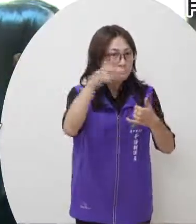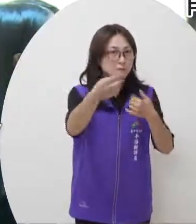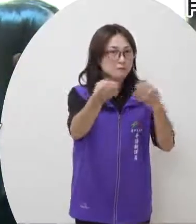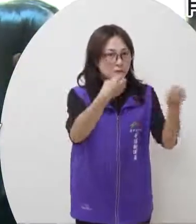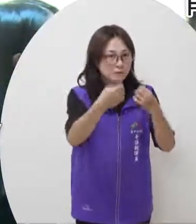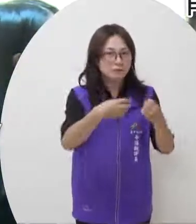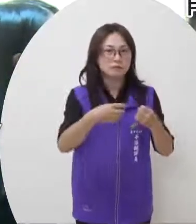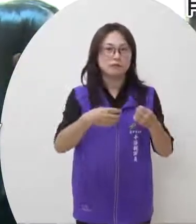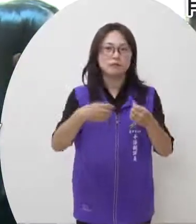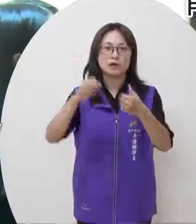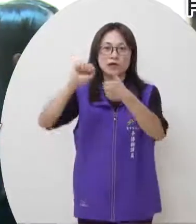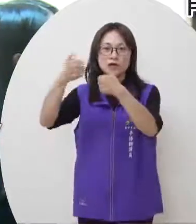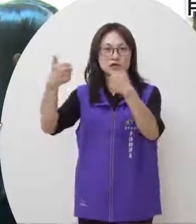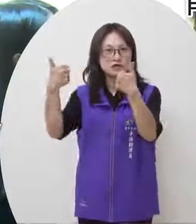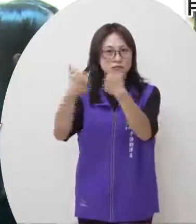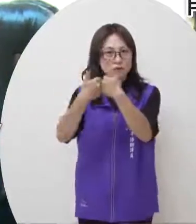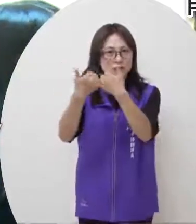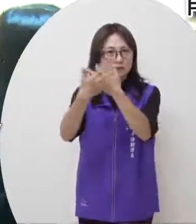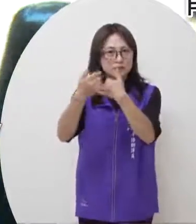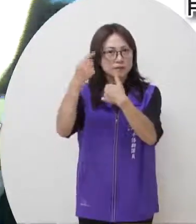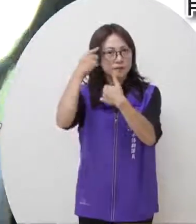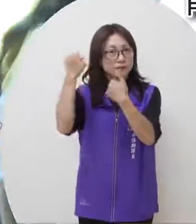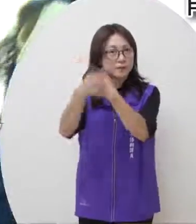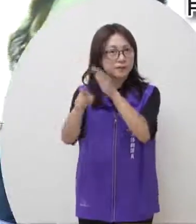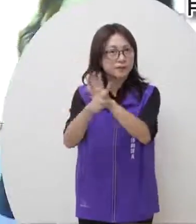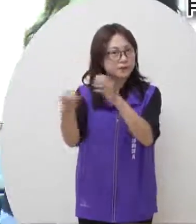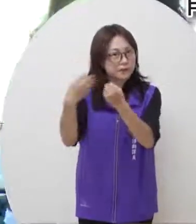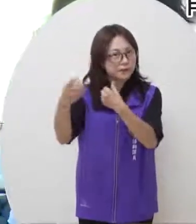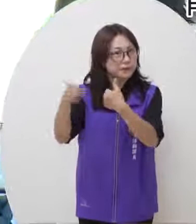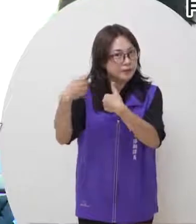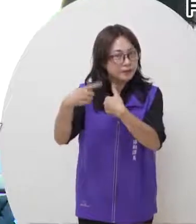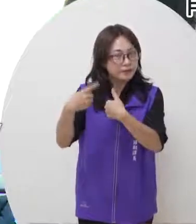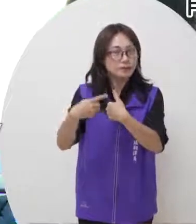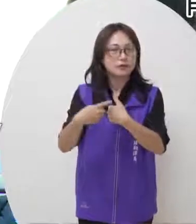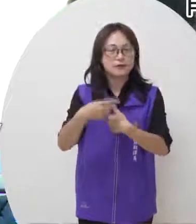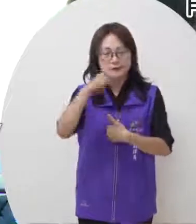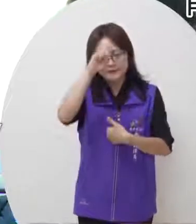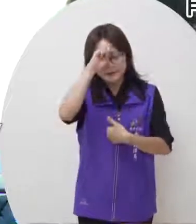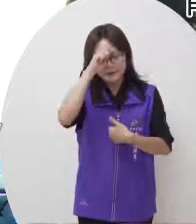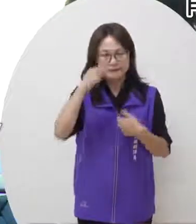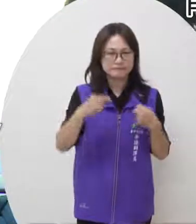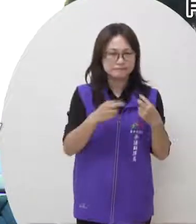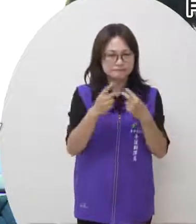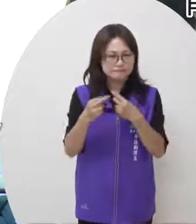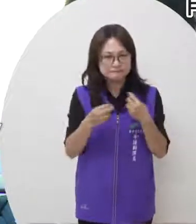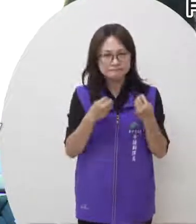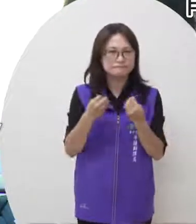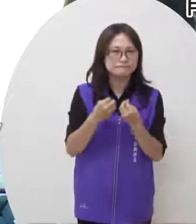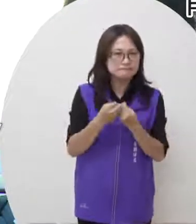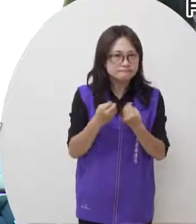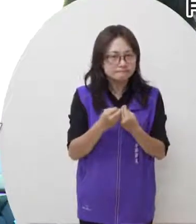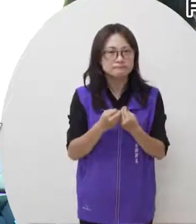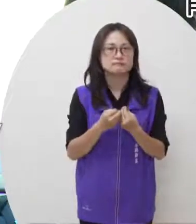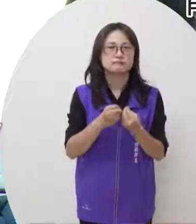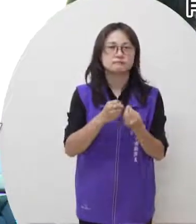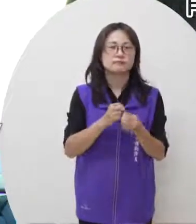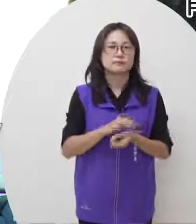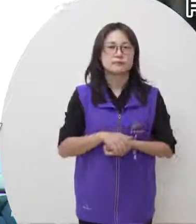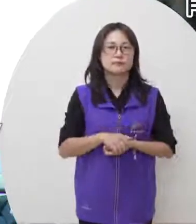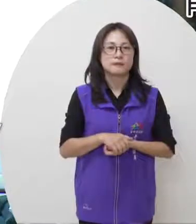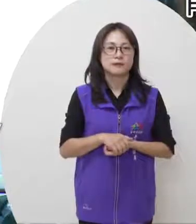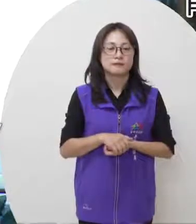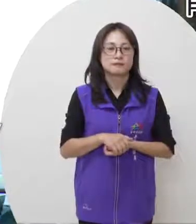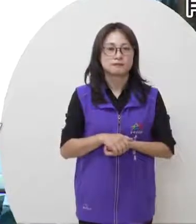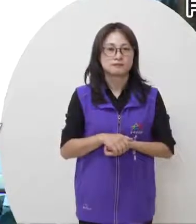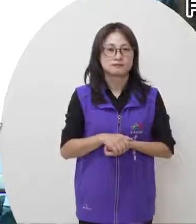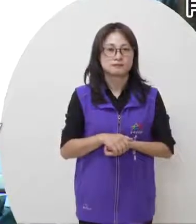面多数的这些民意代表给我们这些指导，所以怎么样子能够在有效资源上面去做适度性的这些